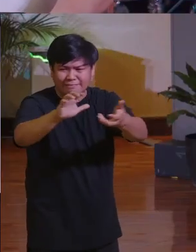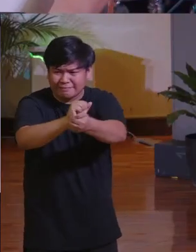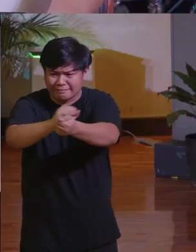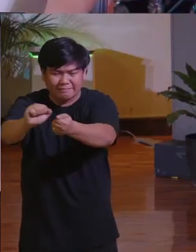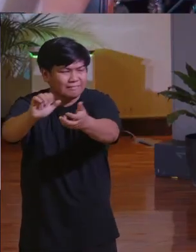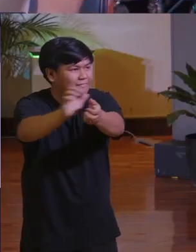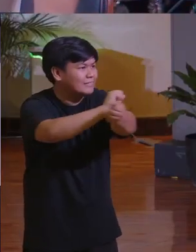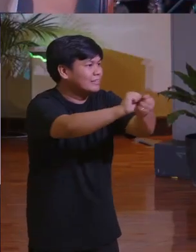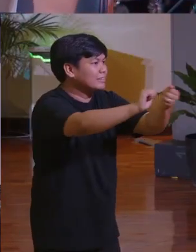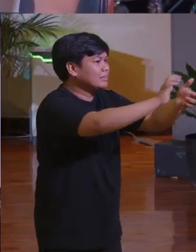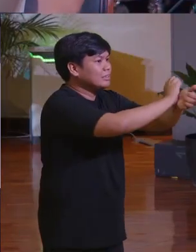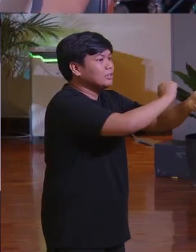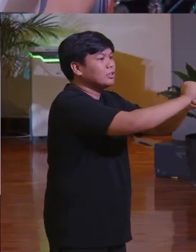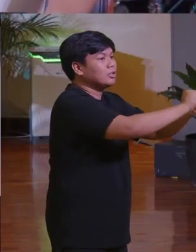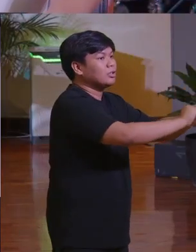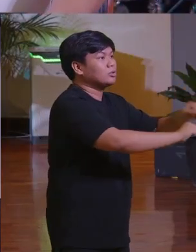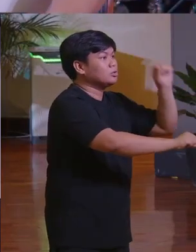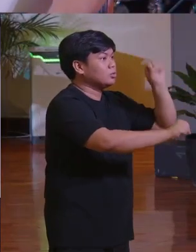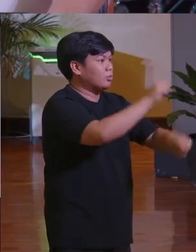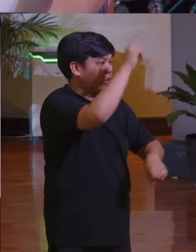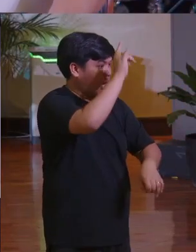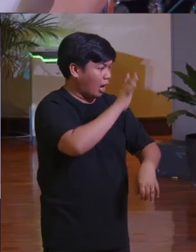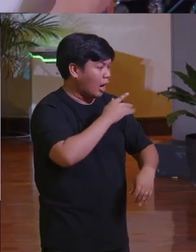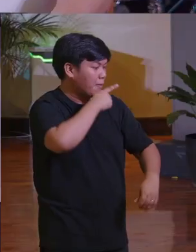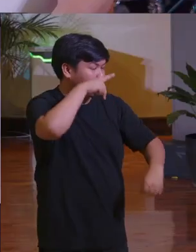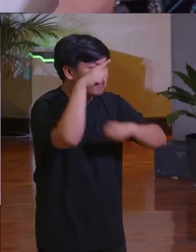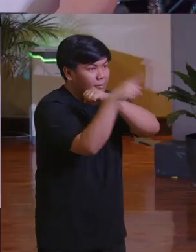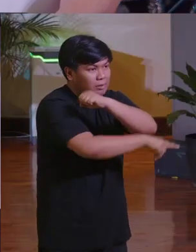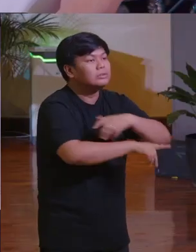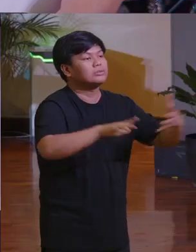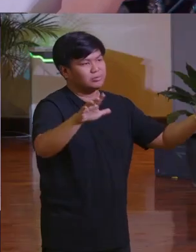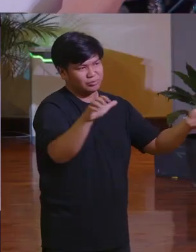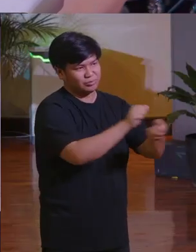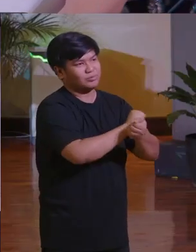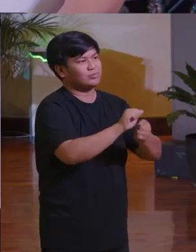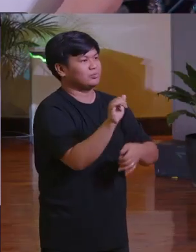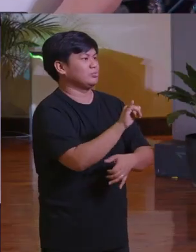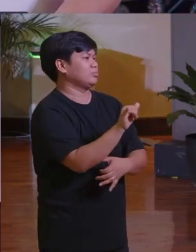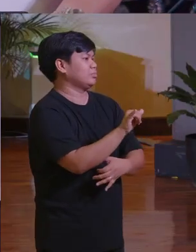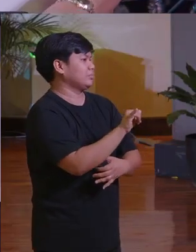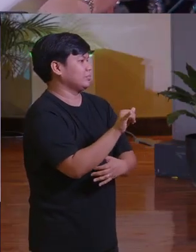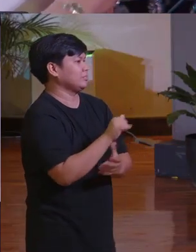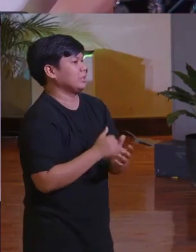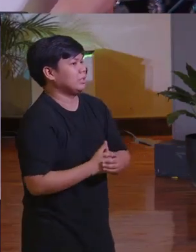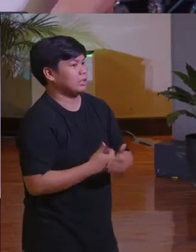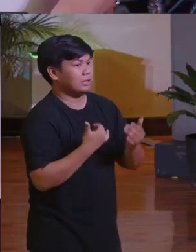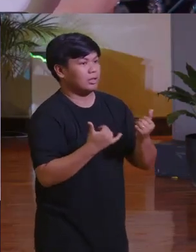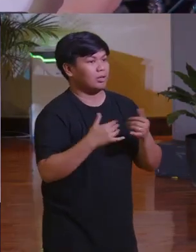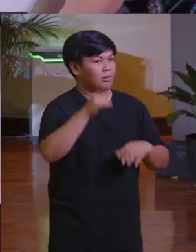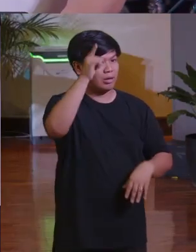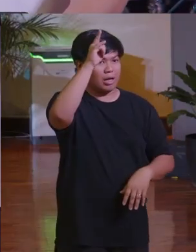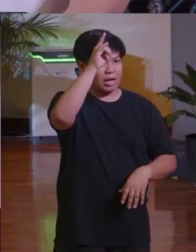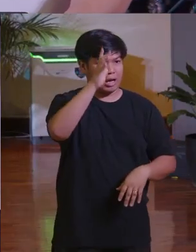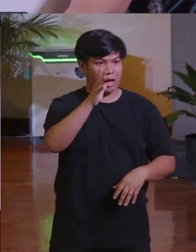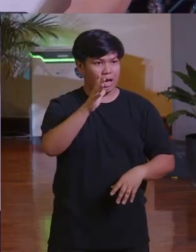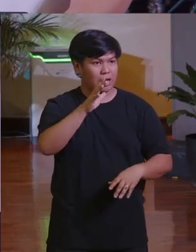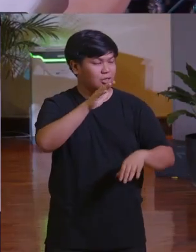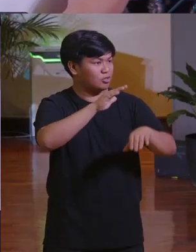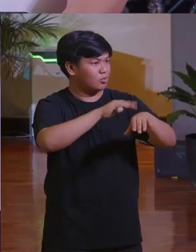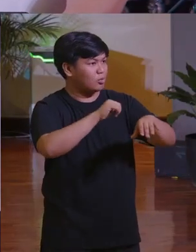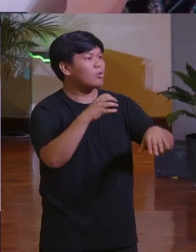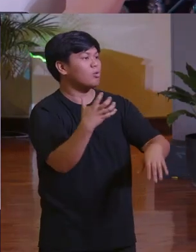hinulaan na masisirang lubos. Ang pagtawag ng Panginoon ay may kapangyarihan at na hindi